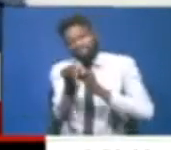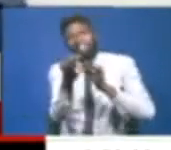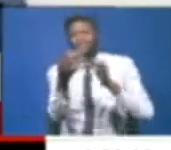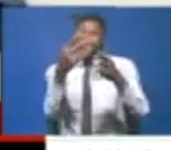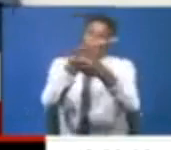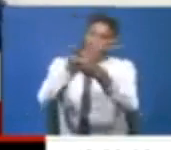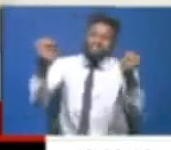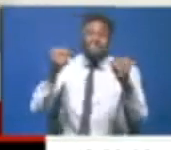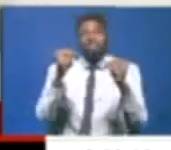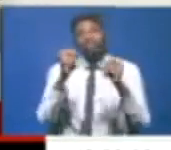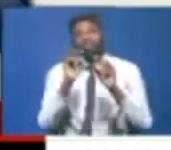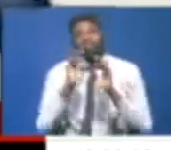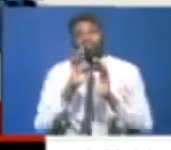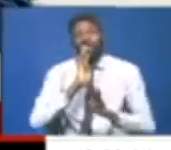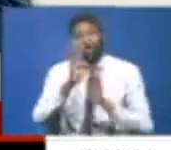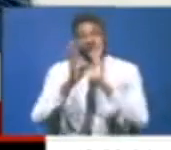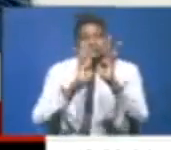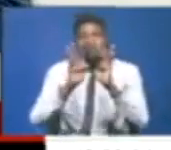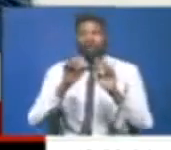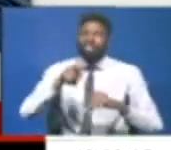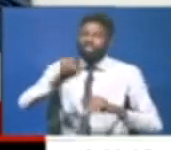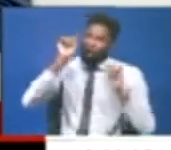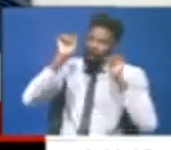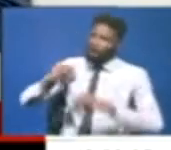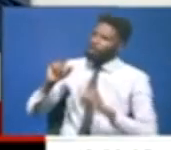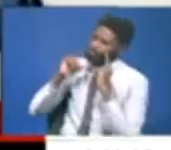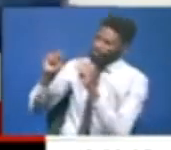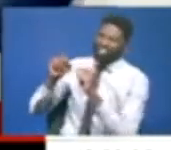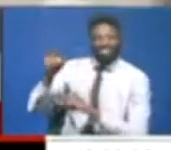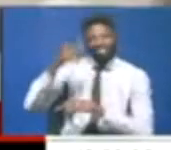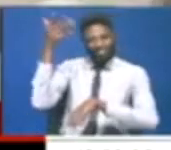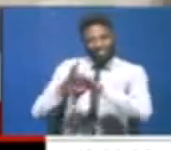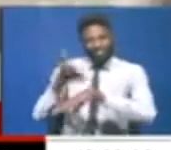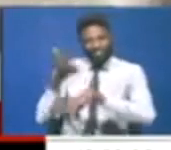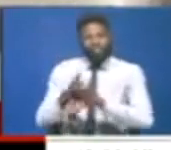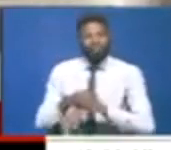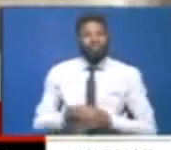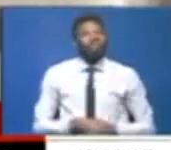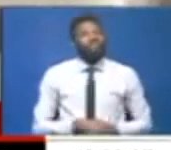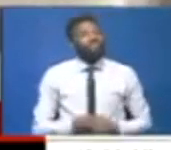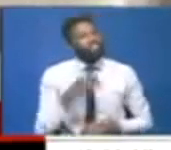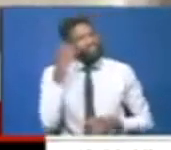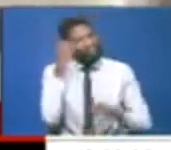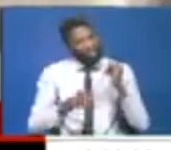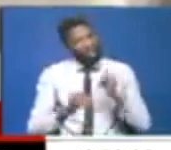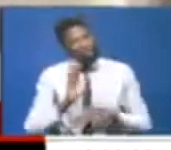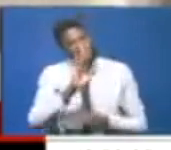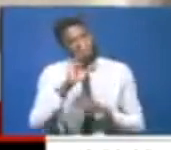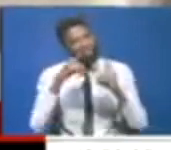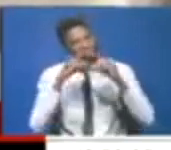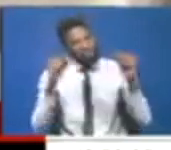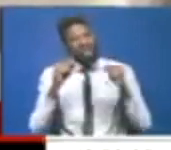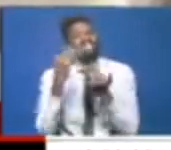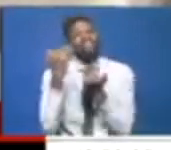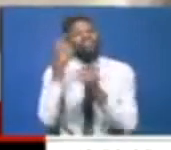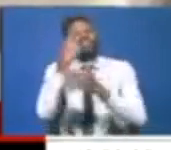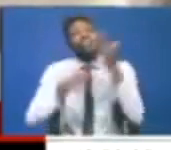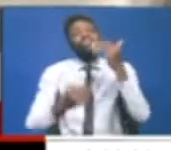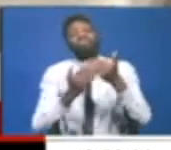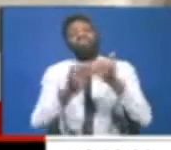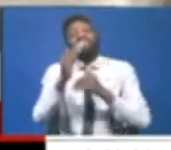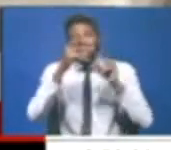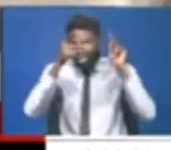una uwezo wa kumwambia kwamba hayo unayosema si kweli. Asante. Neno lako la mwisho, pengine ni tutarajie nini mapya kwa Kakamega?